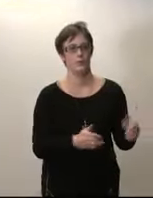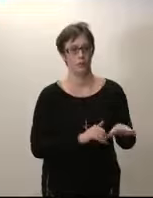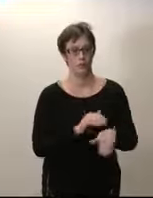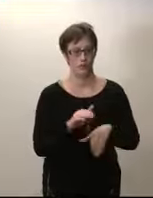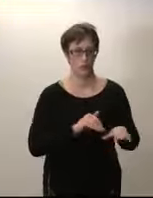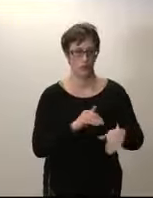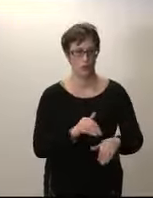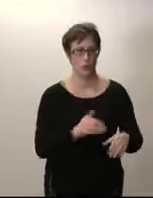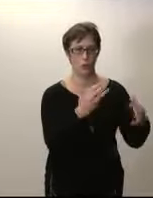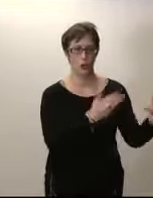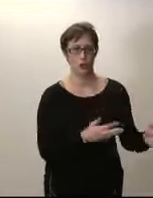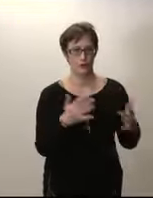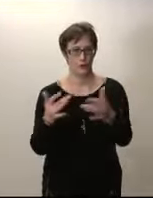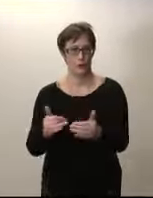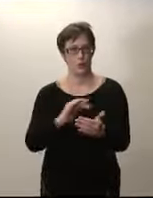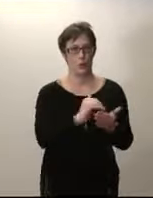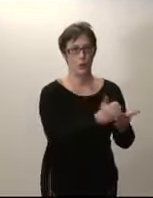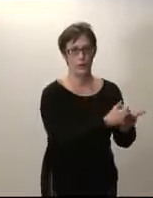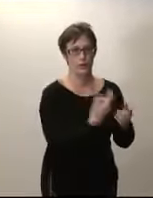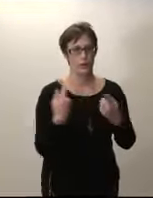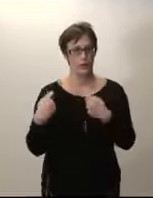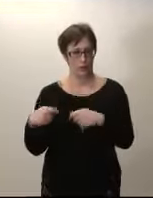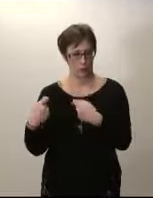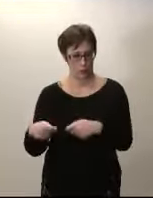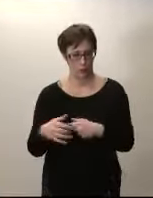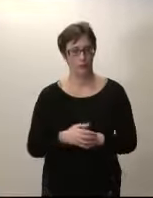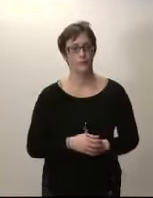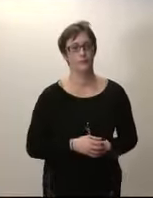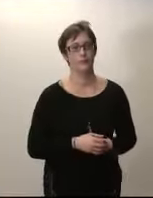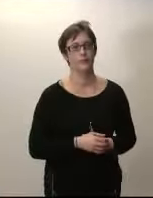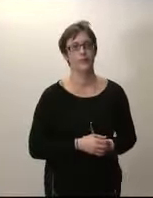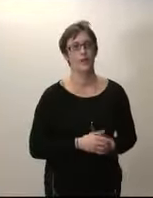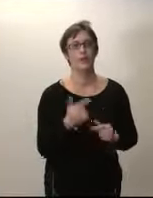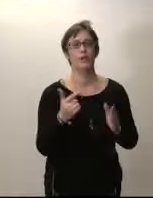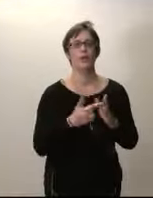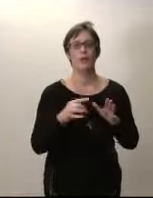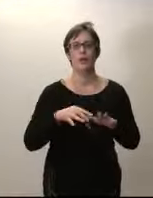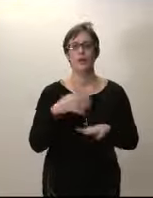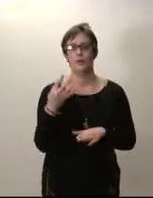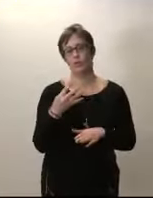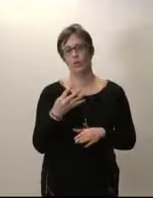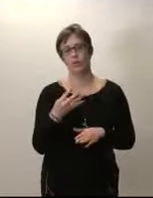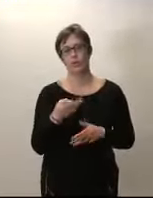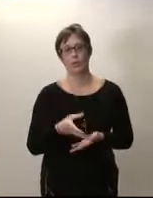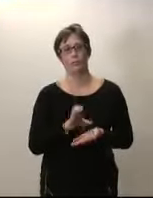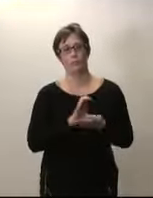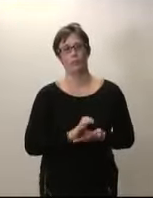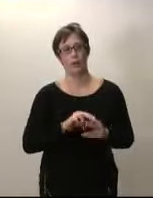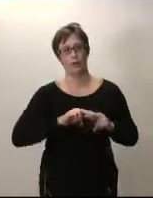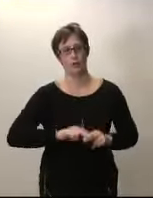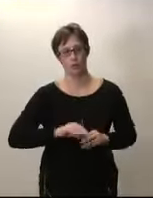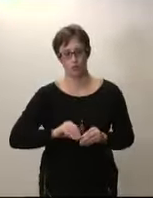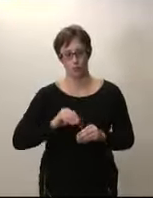retrouvez les mêmes chiffres de recettes et de dépenses. L'excédent de 2014 qui est reporté